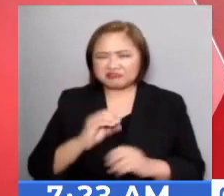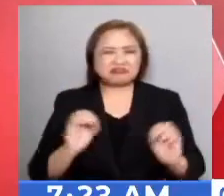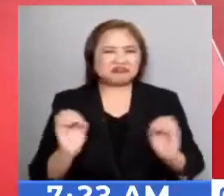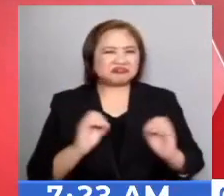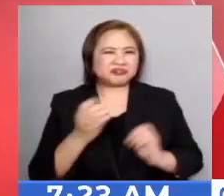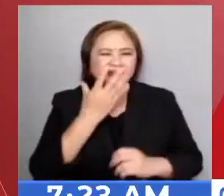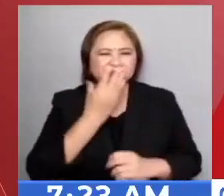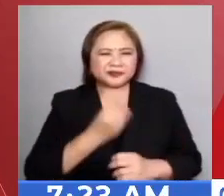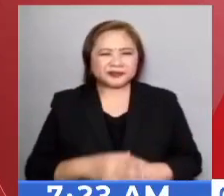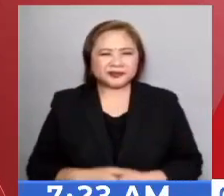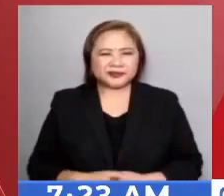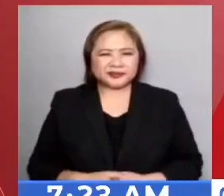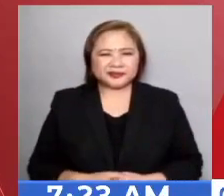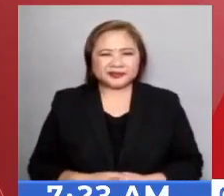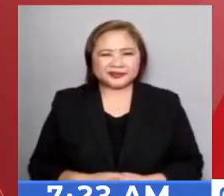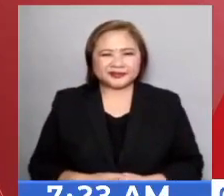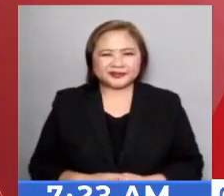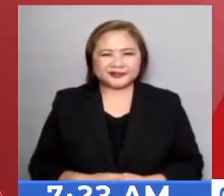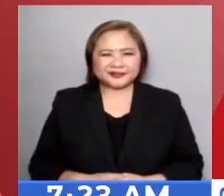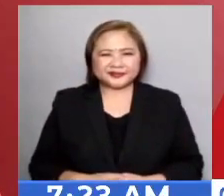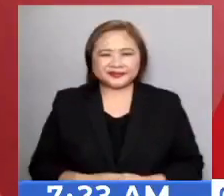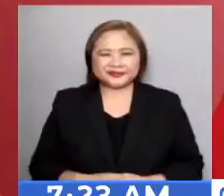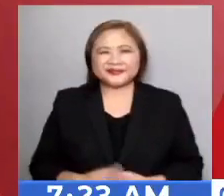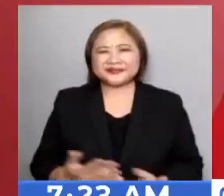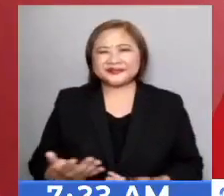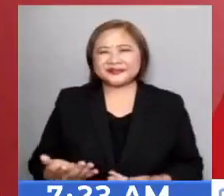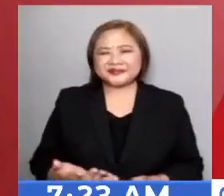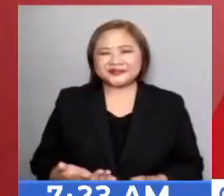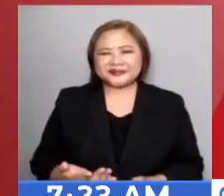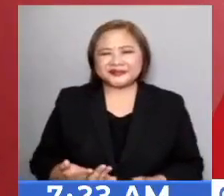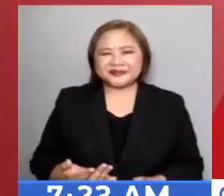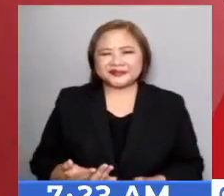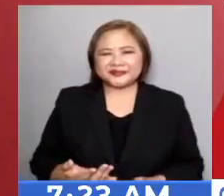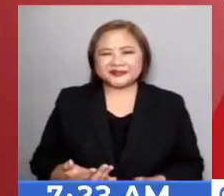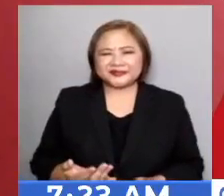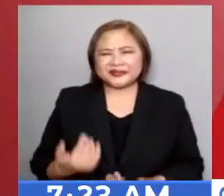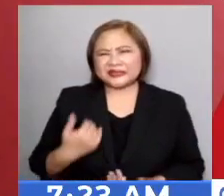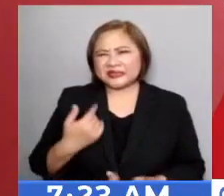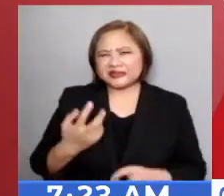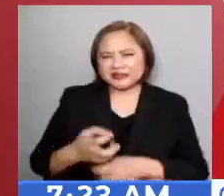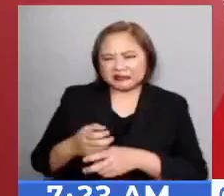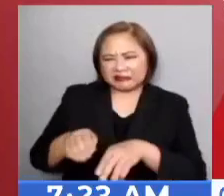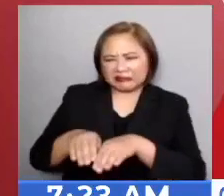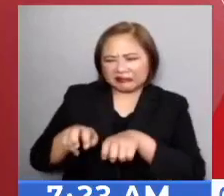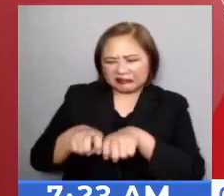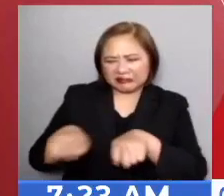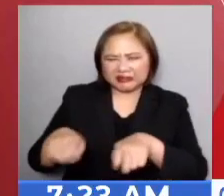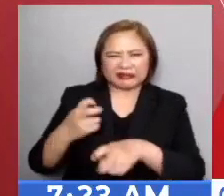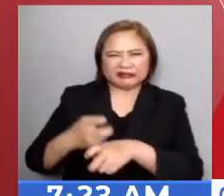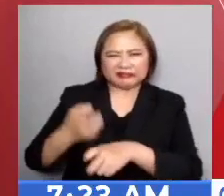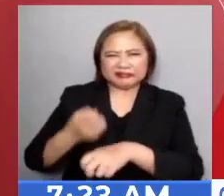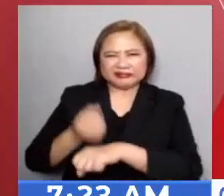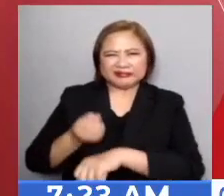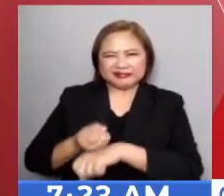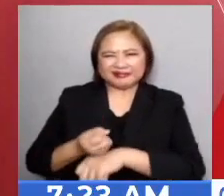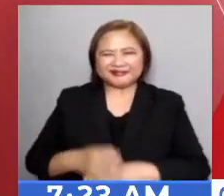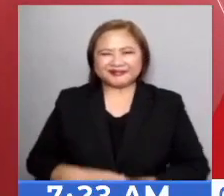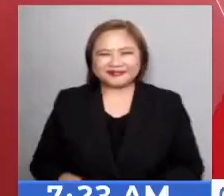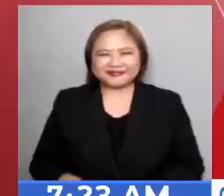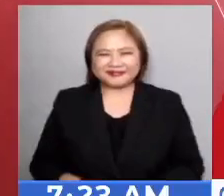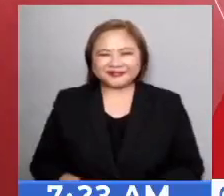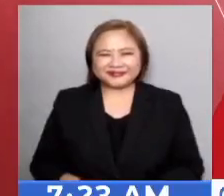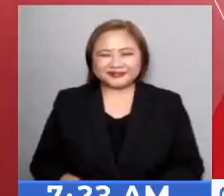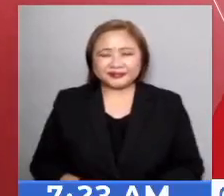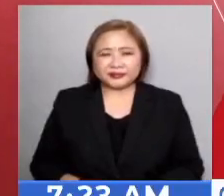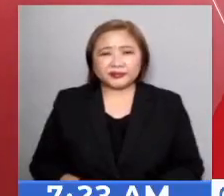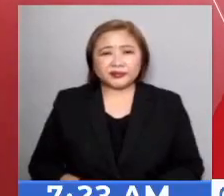yung sakit po sa, matigas po yung chair. Oo. Wala po, wala po. May sinabi po ba kung anong oras